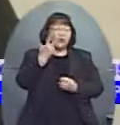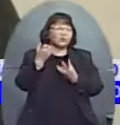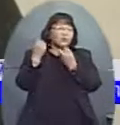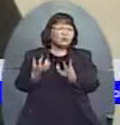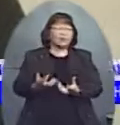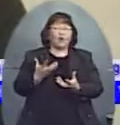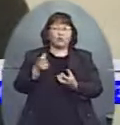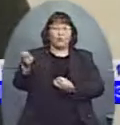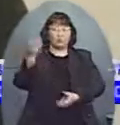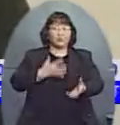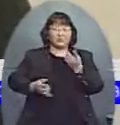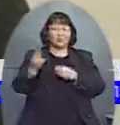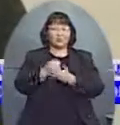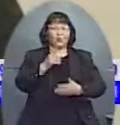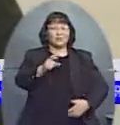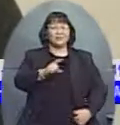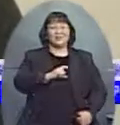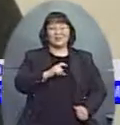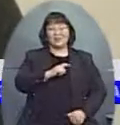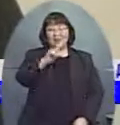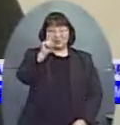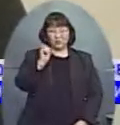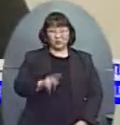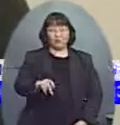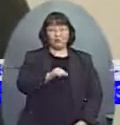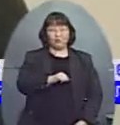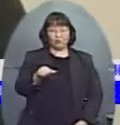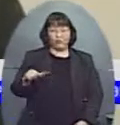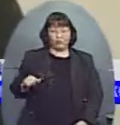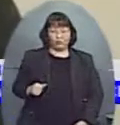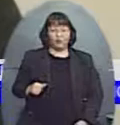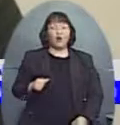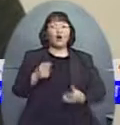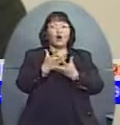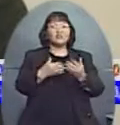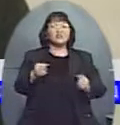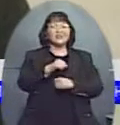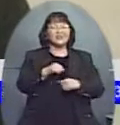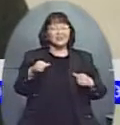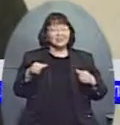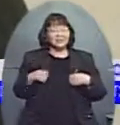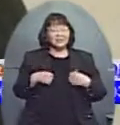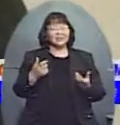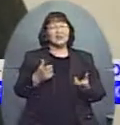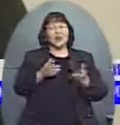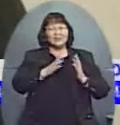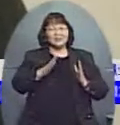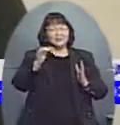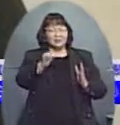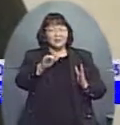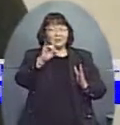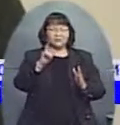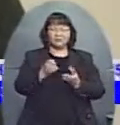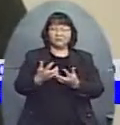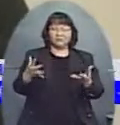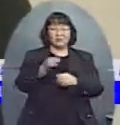ирж байна. Тэгэхээр хүний эрхийн асуудал өөрөө ийм олон төвдөд хамарсан хэмжээнд хүрнэ гэдэг бол иргэд маань энэ асуудлаар